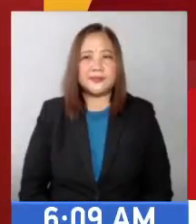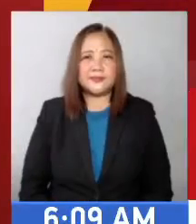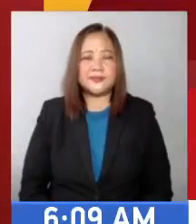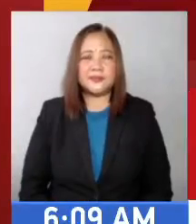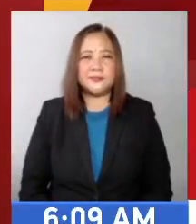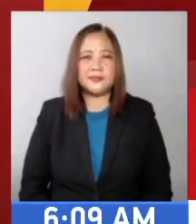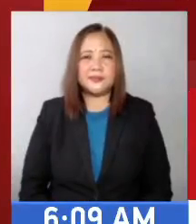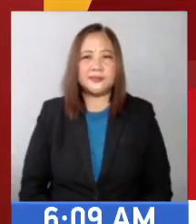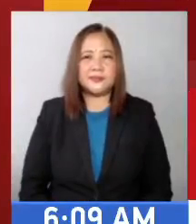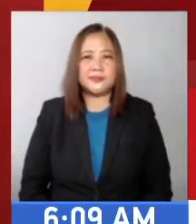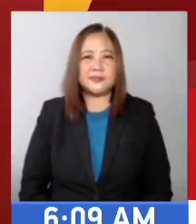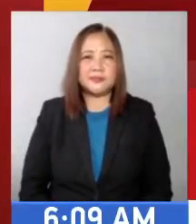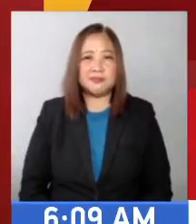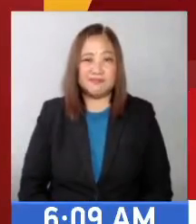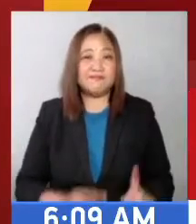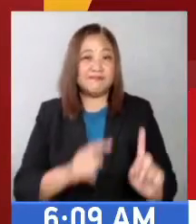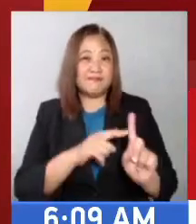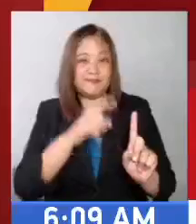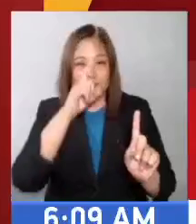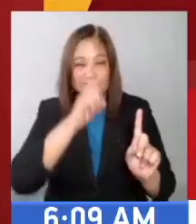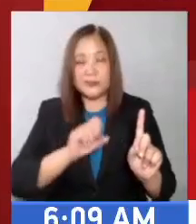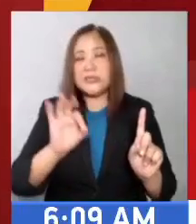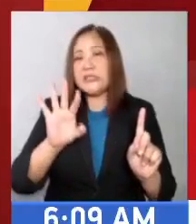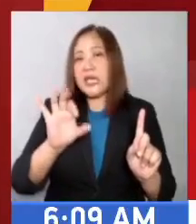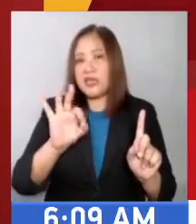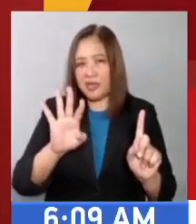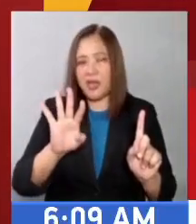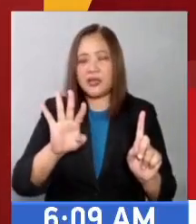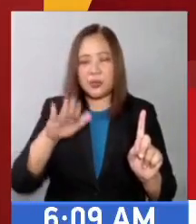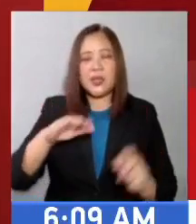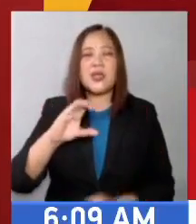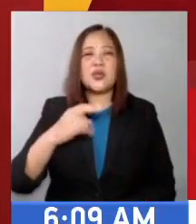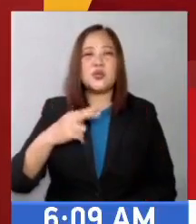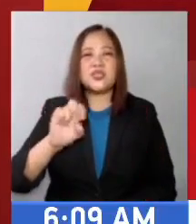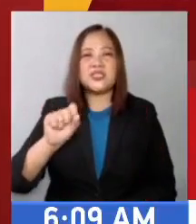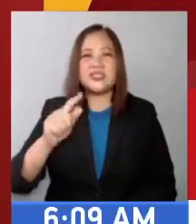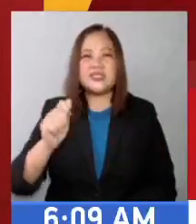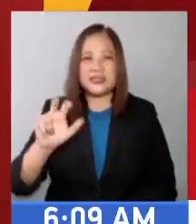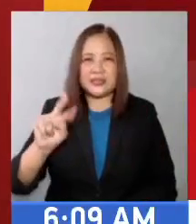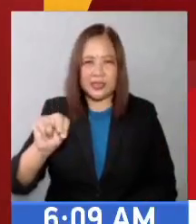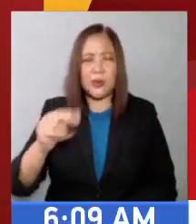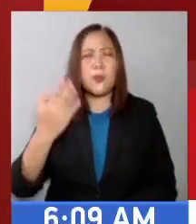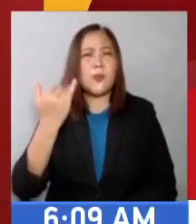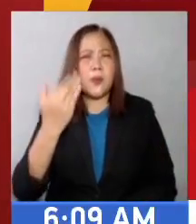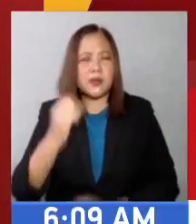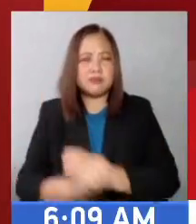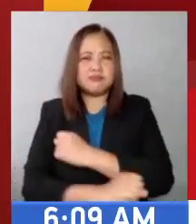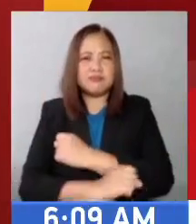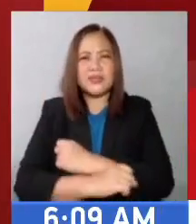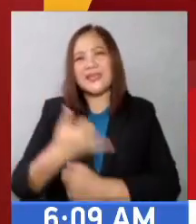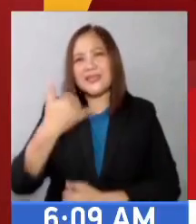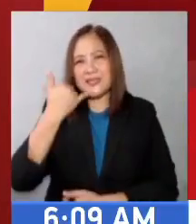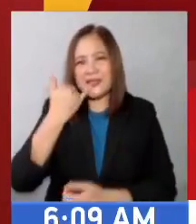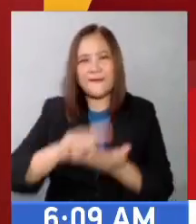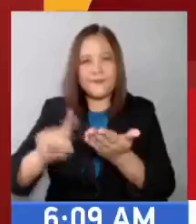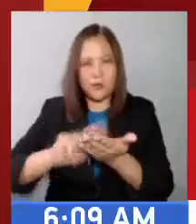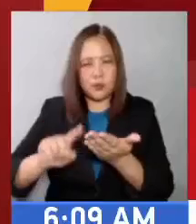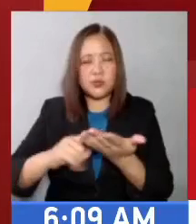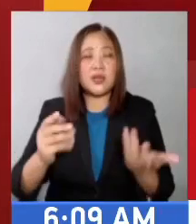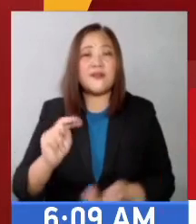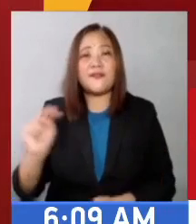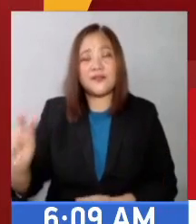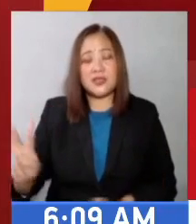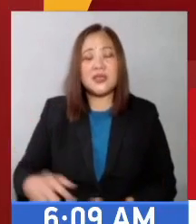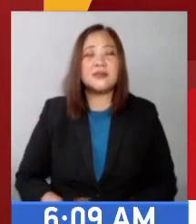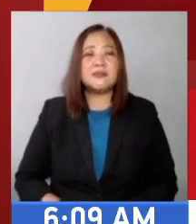Balikulungan ng 19-anyos sa si Christian Espino matapos umanong mandukot ng cellphone sa Novaliches, Quezon City. Kwento ng biktima sa